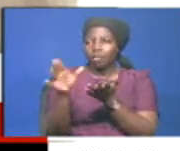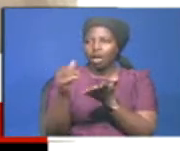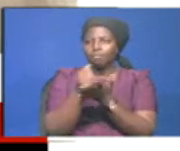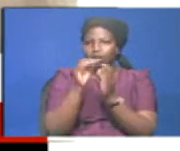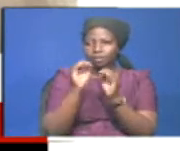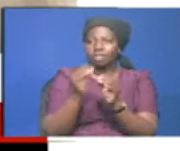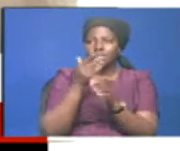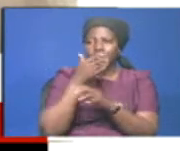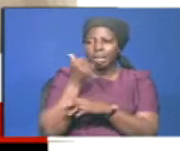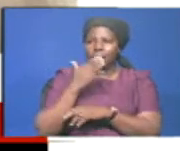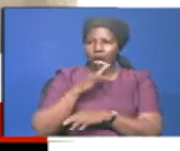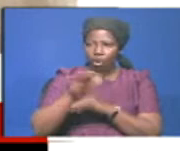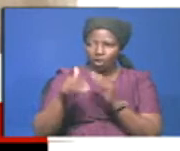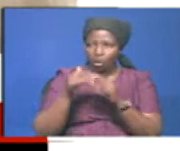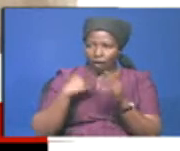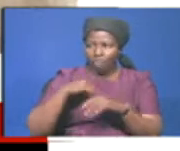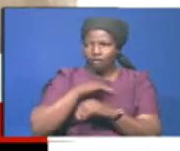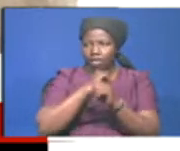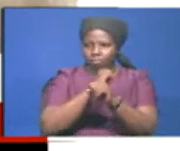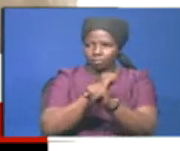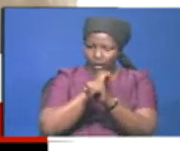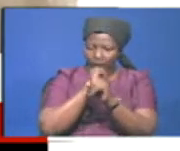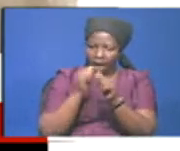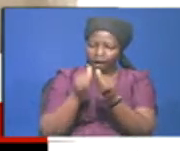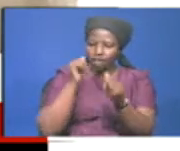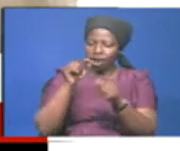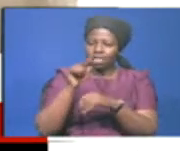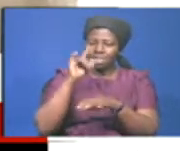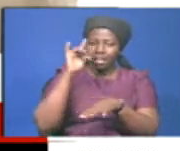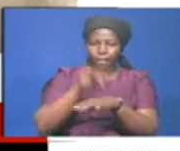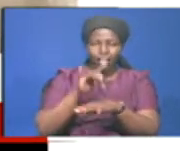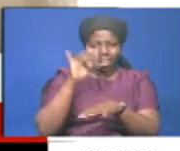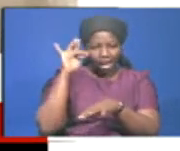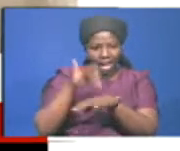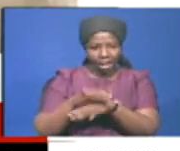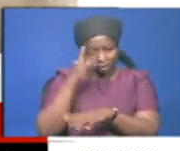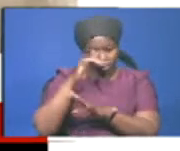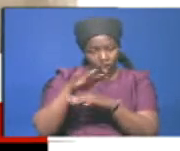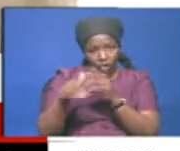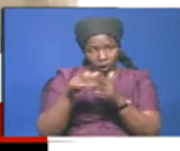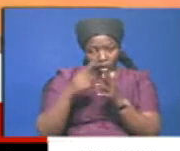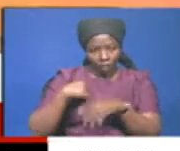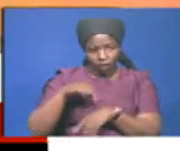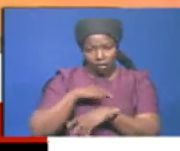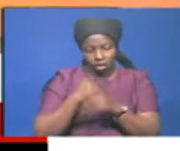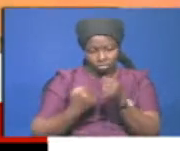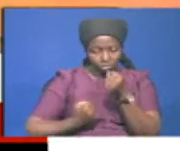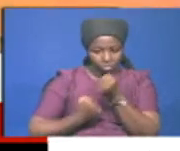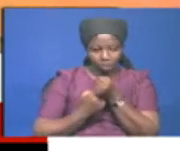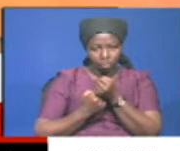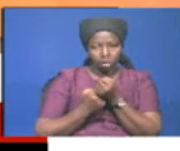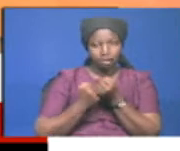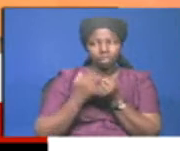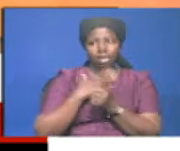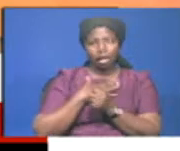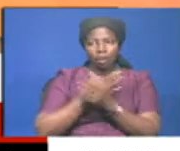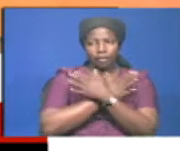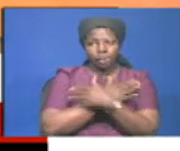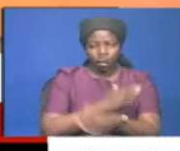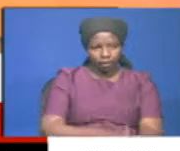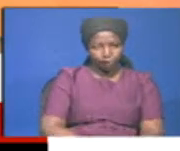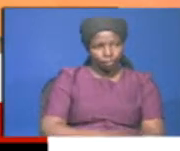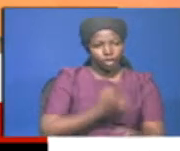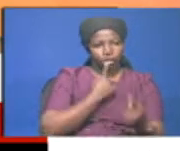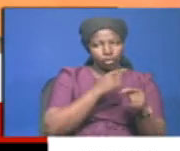mapema. Ndiyo tuweze wote kushughulikia wenzetu. Naam. Tuzungumze tu kuhusiana na mikakati